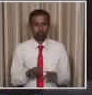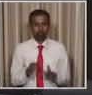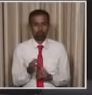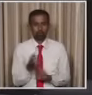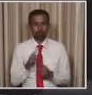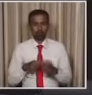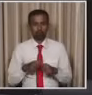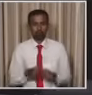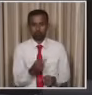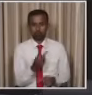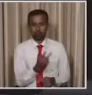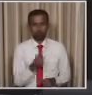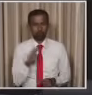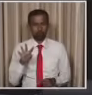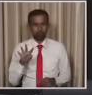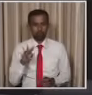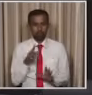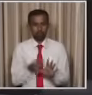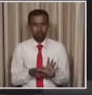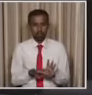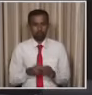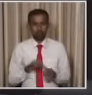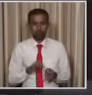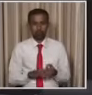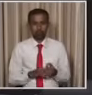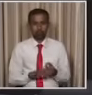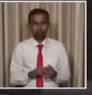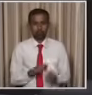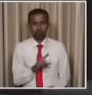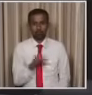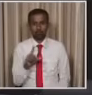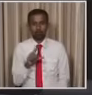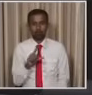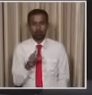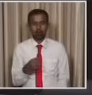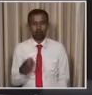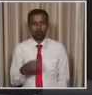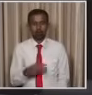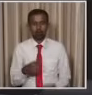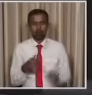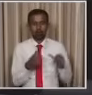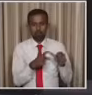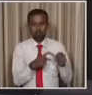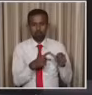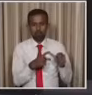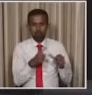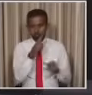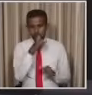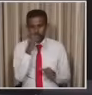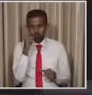ජනාධිපතිවරණය 2024 සැප්තැම්බර් 17 වන දින සිට අගෝස්තු